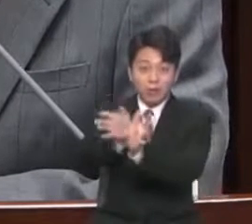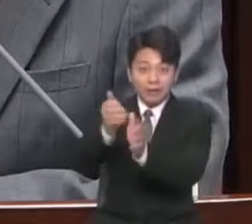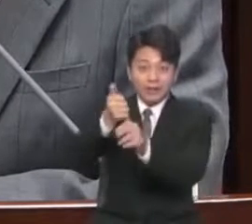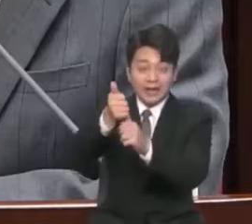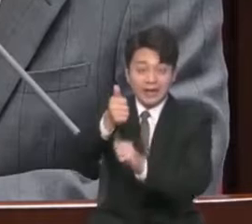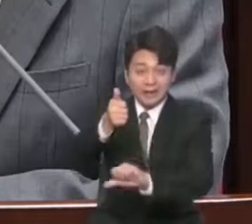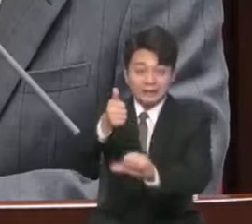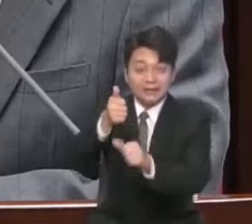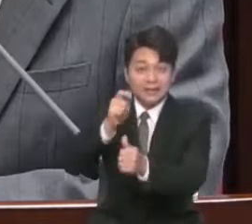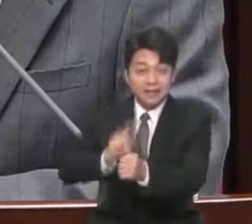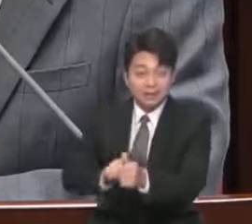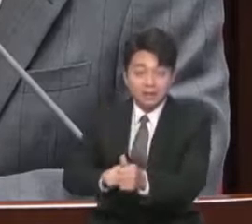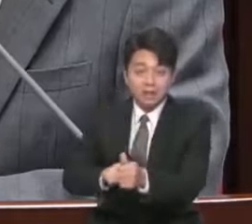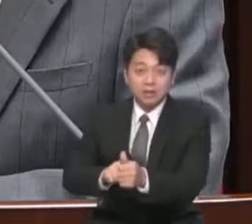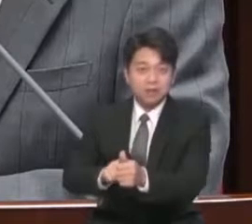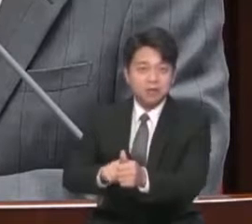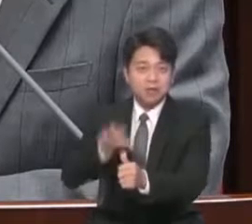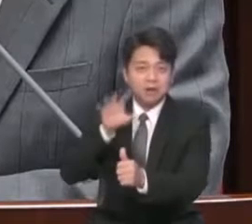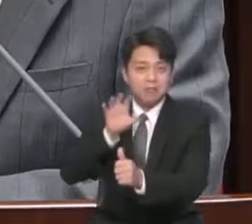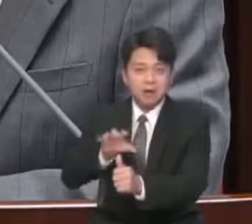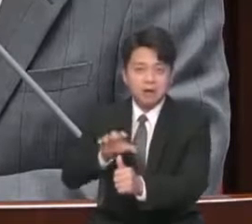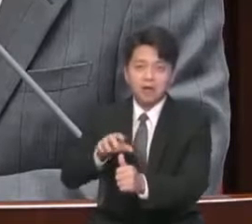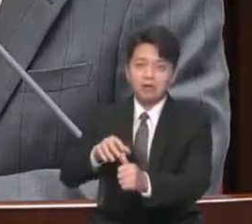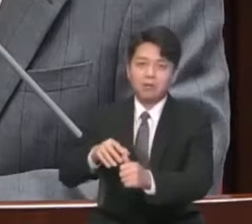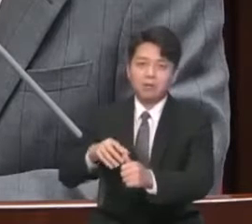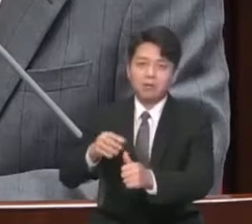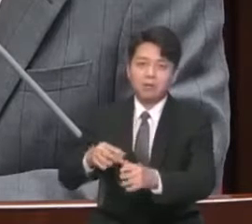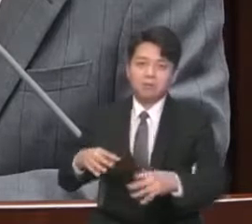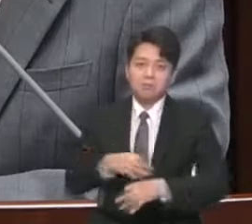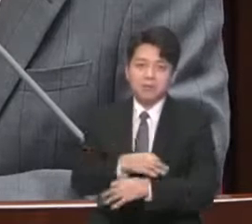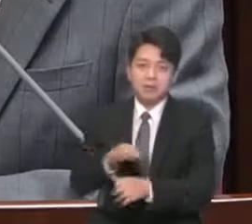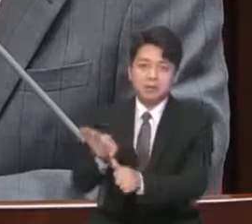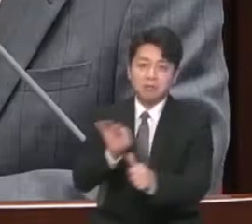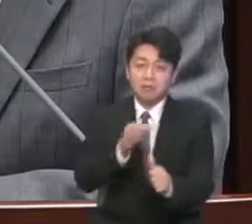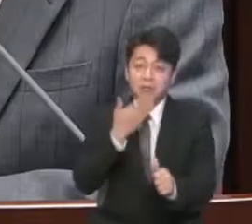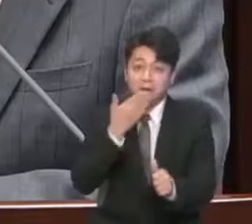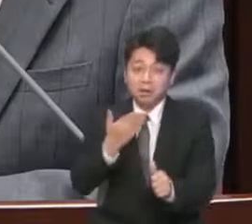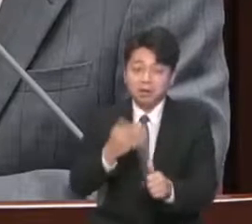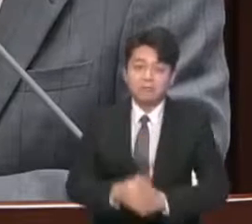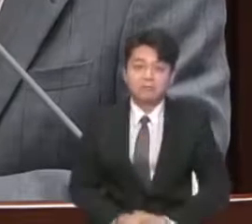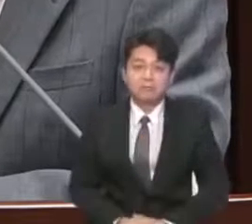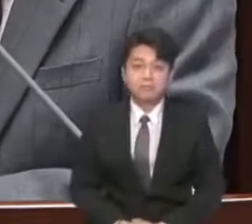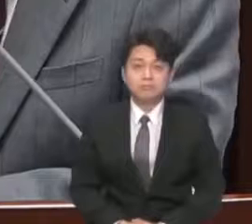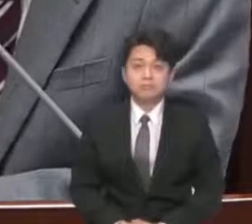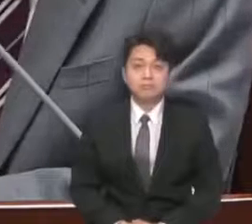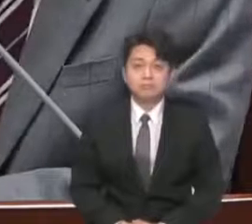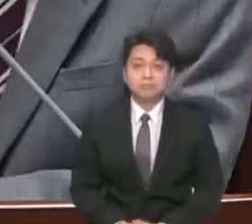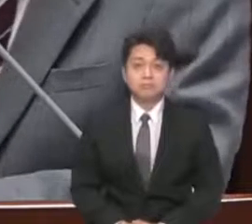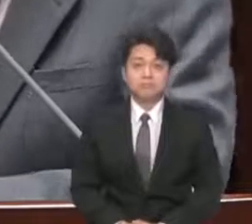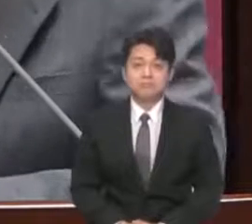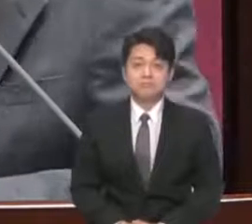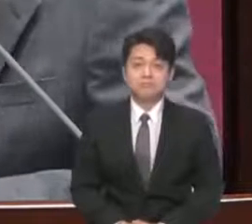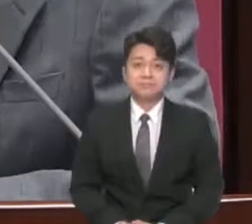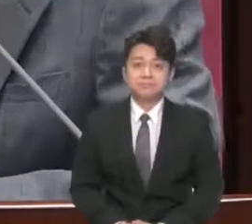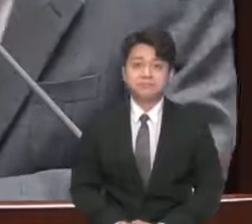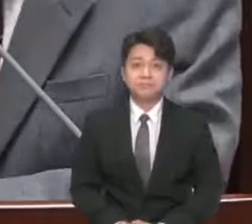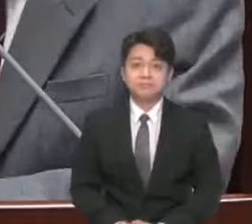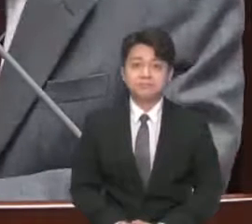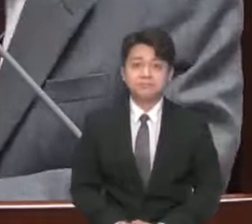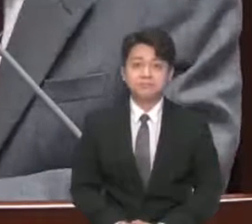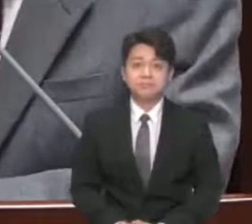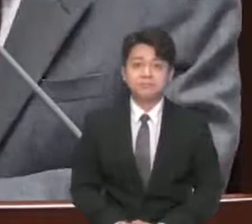부당한 그런 예를 들어서 외압이나 청탁이 있다고 그러면은 그런 것이 식별되면은 줄 수 있다고 봅니다. 아니 특혜 외압이 아니라